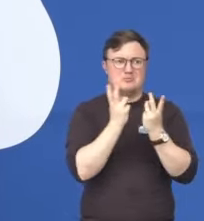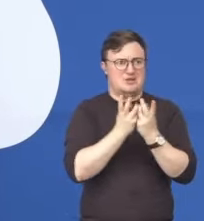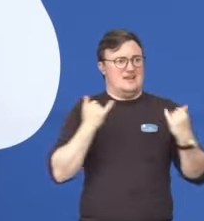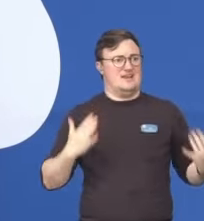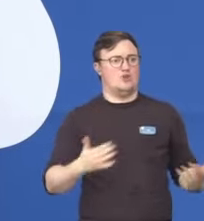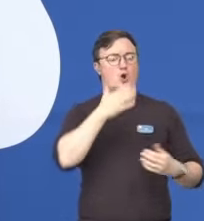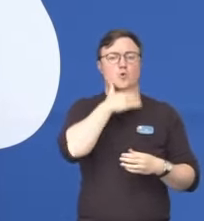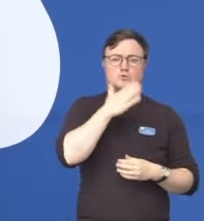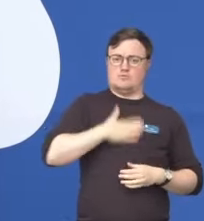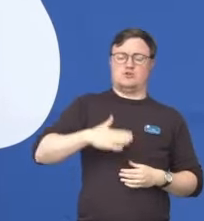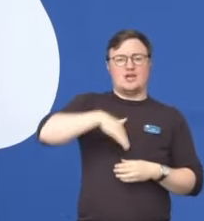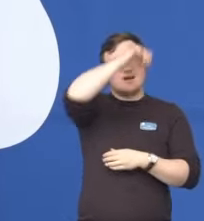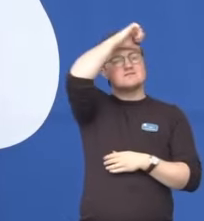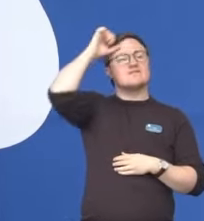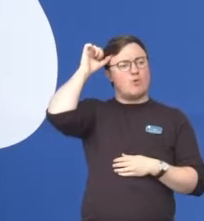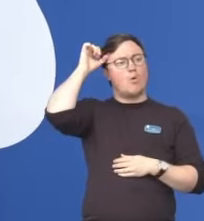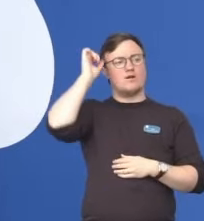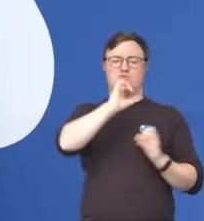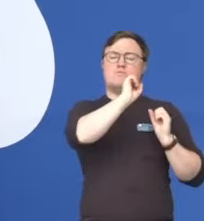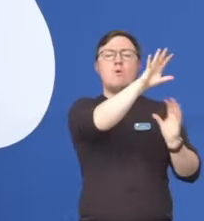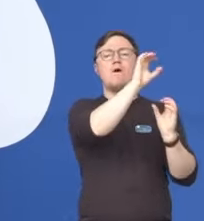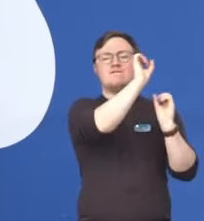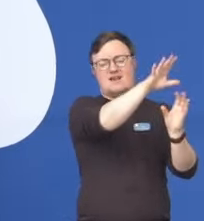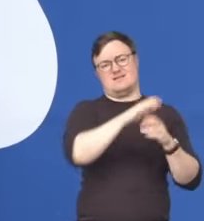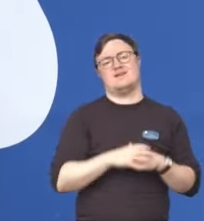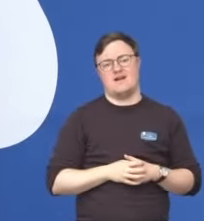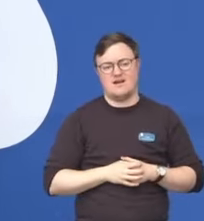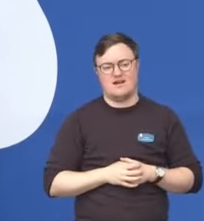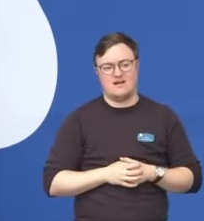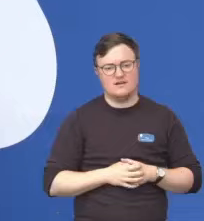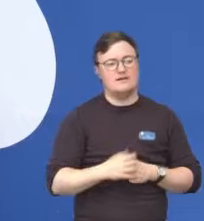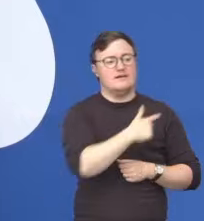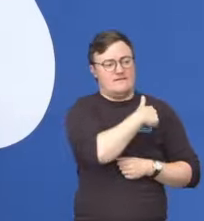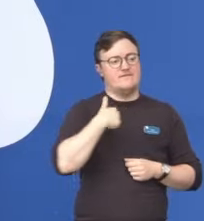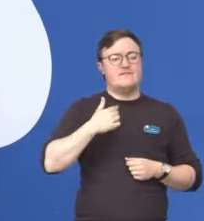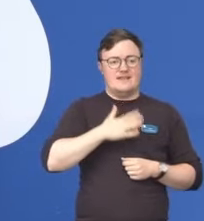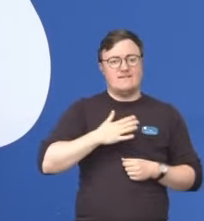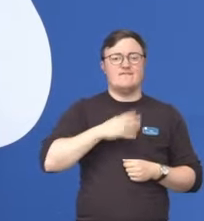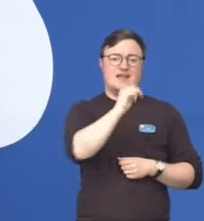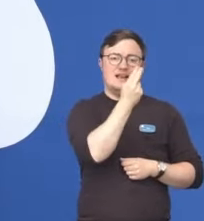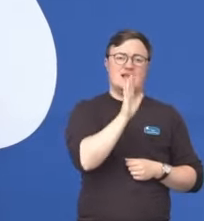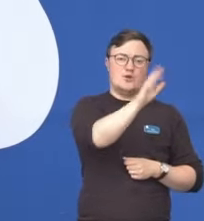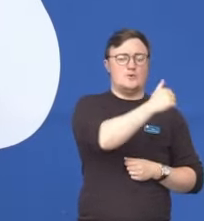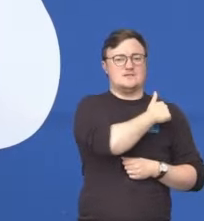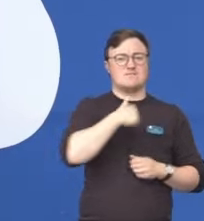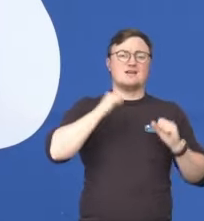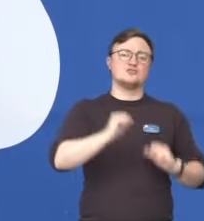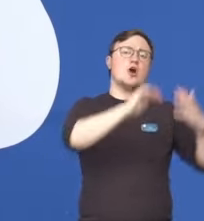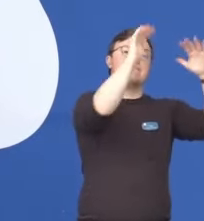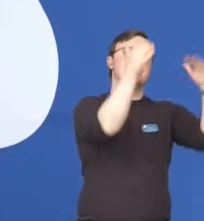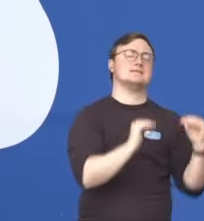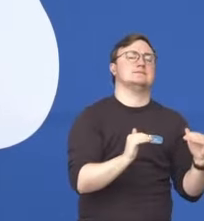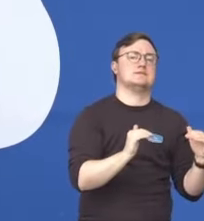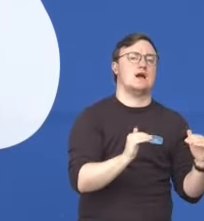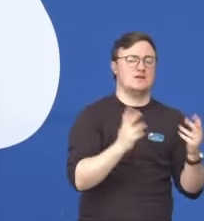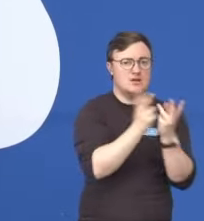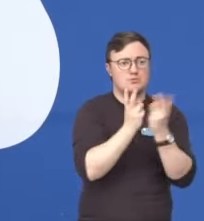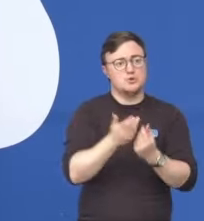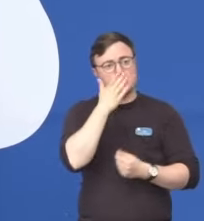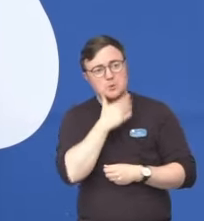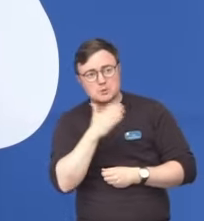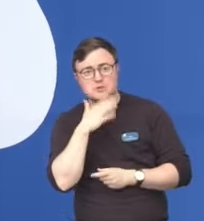idag att påverka helt enkelt. Vi vill ju minska EUs makt så att unga och alla